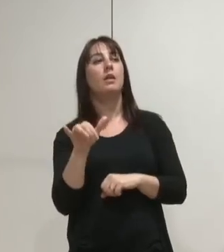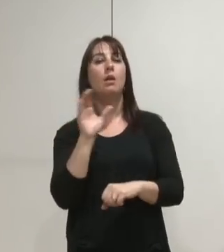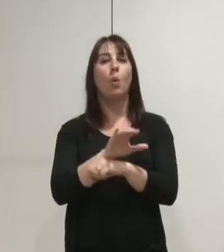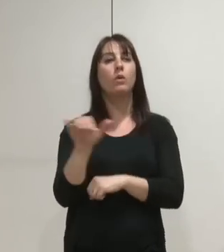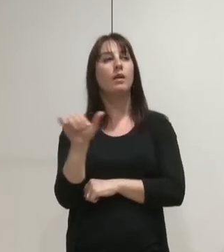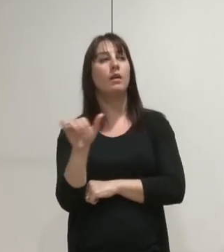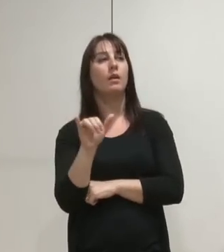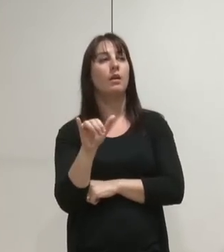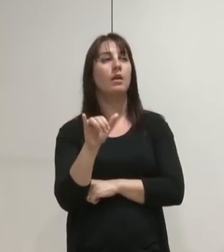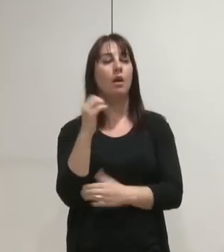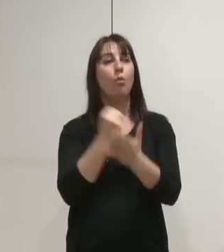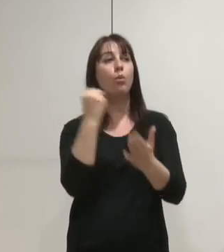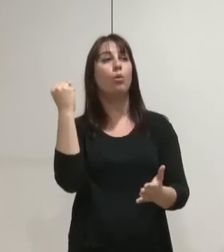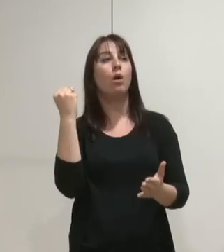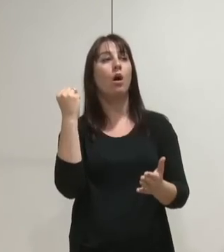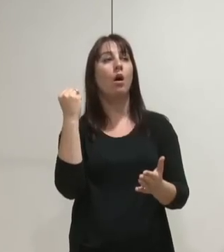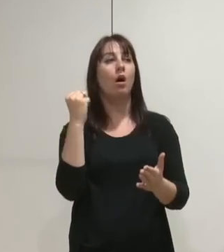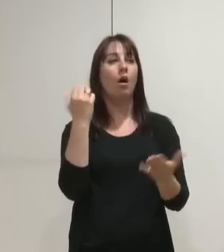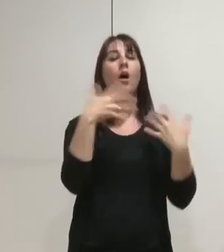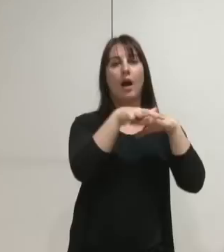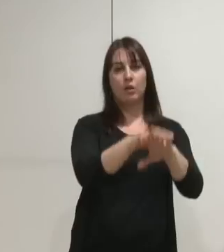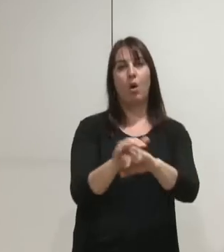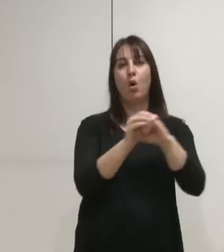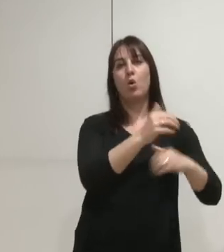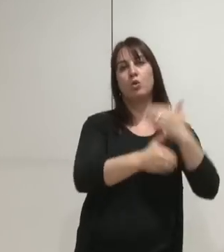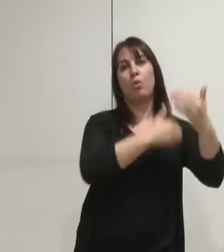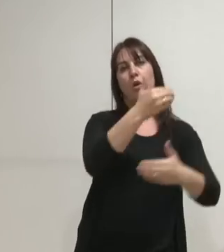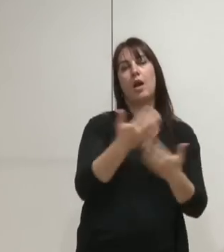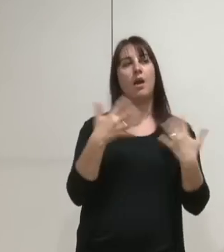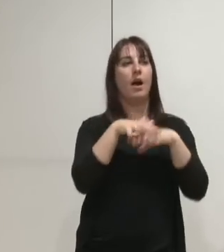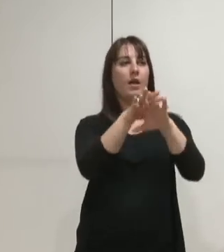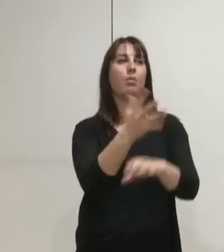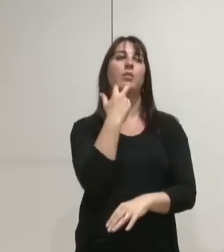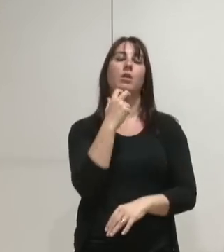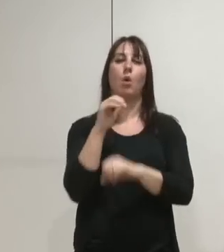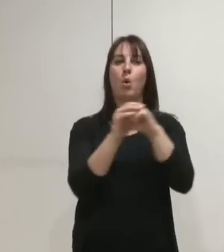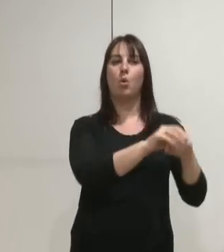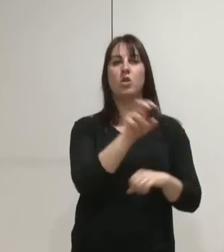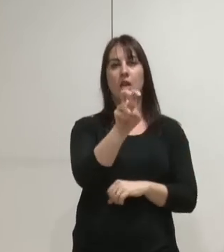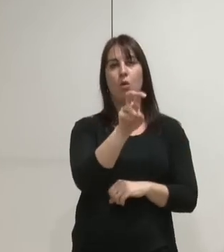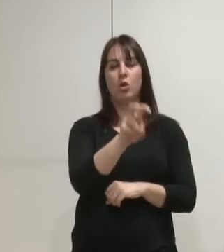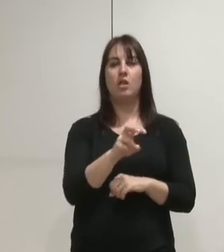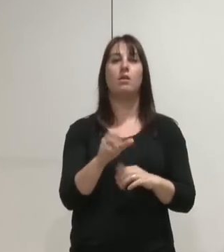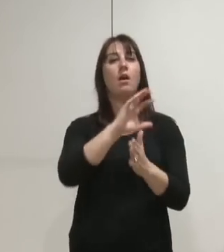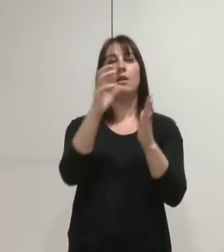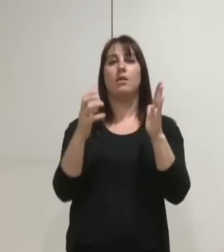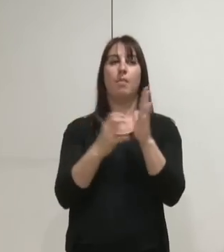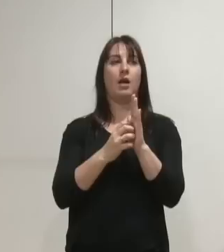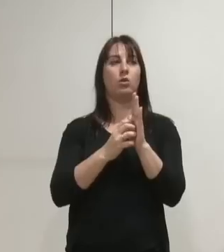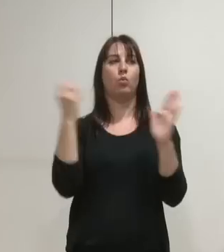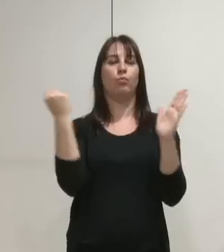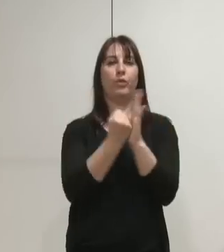vote contre qui vote pour rassemblement de gauche et de progrès rassemblement citoyens de la gauche et écologistes la